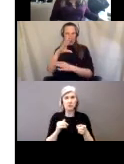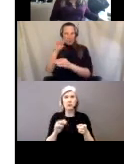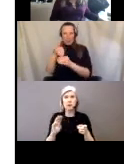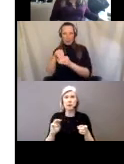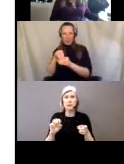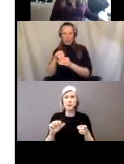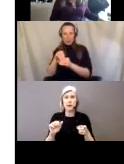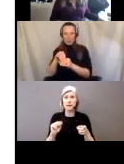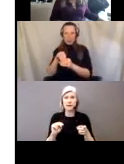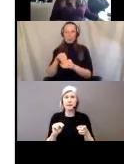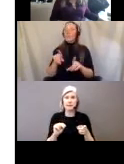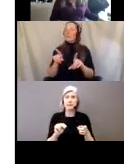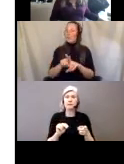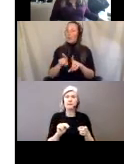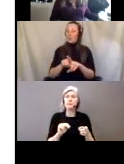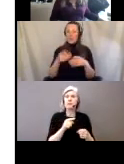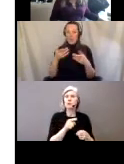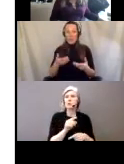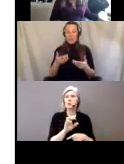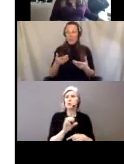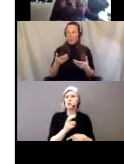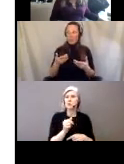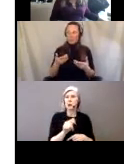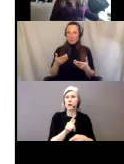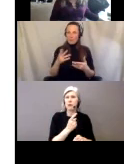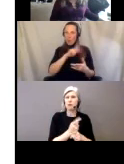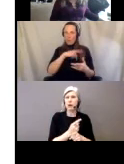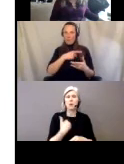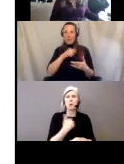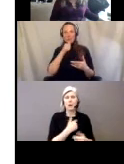On attend également davantage d'informations de la province.